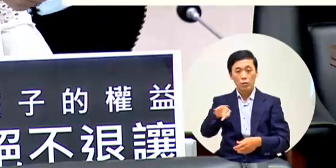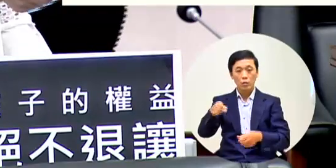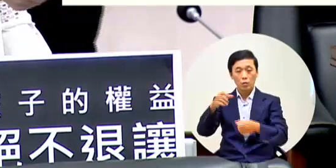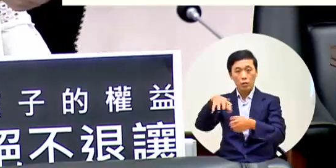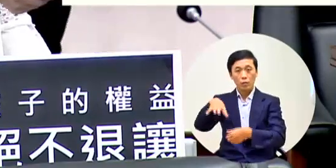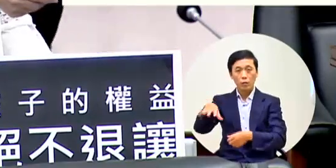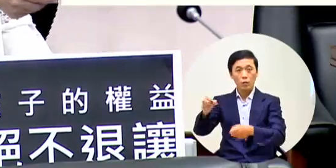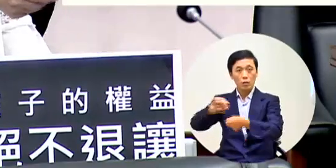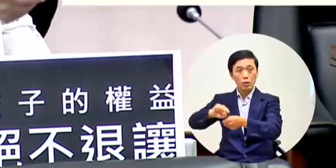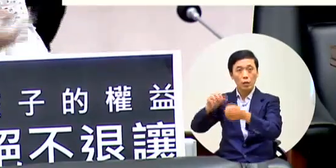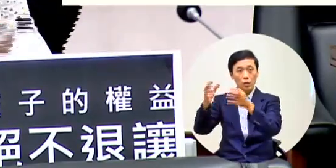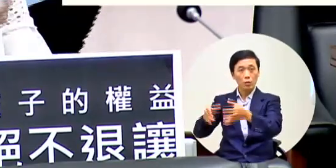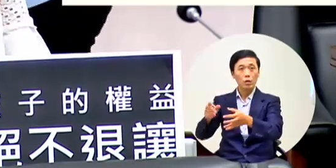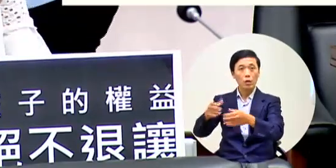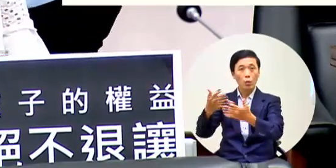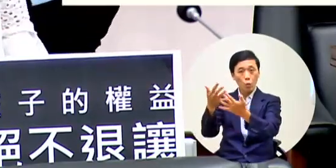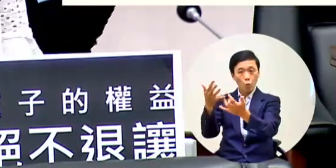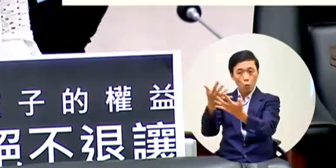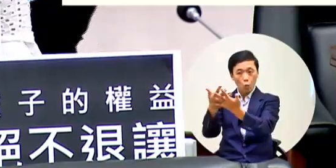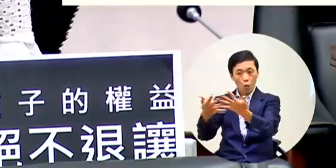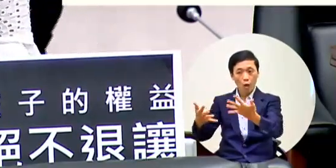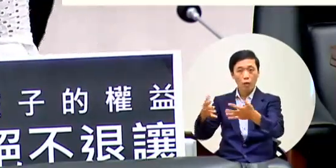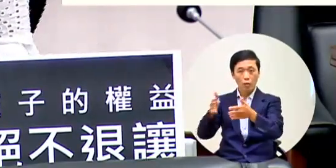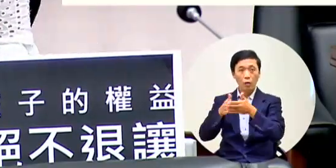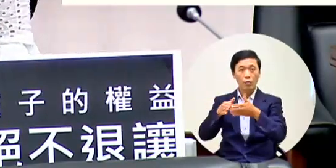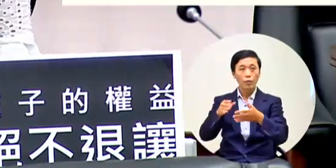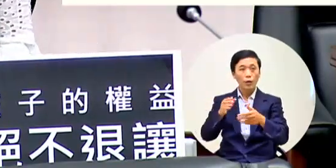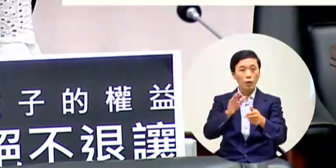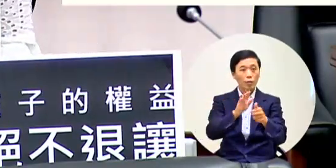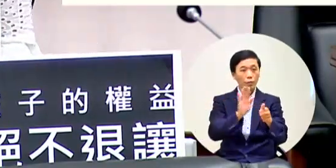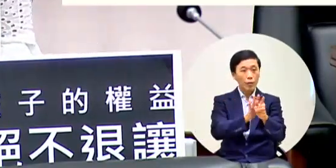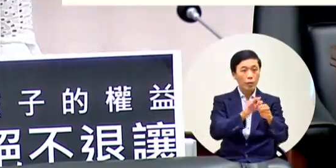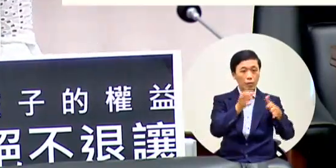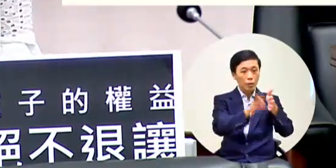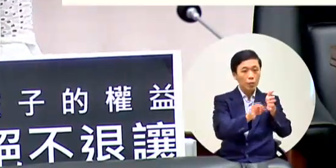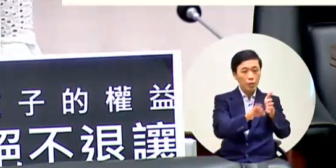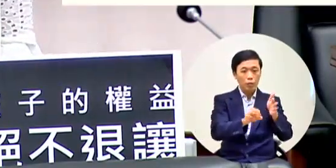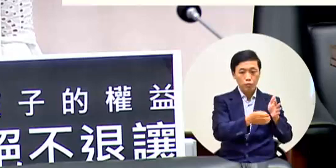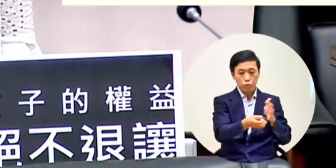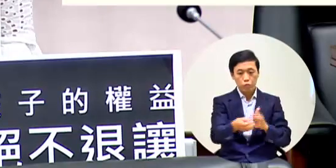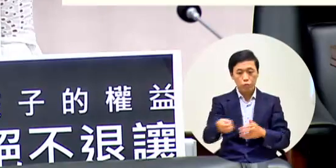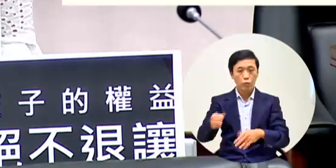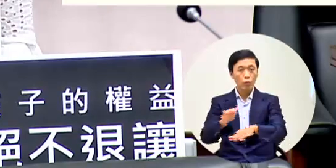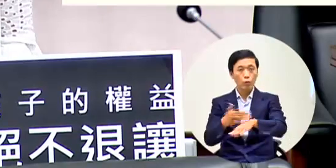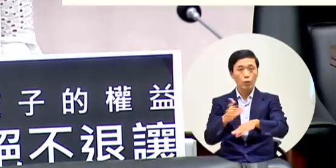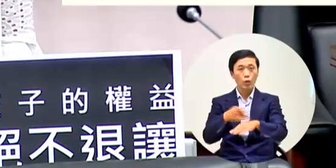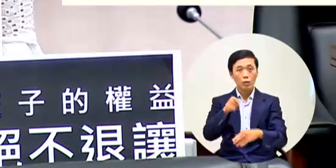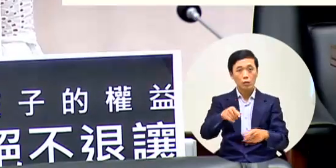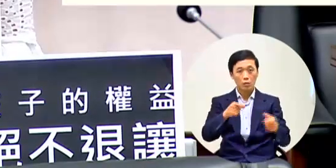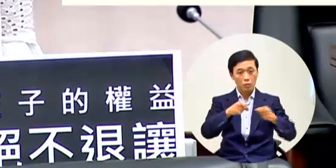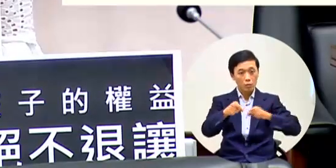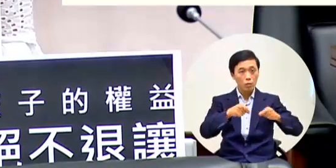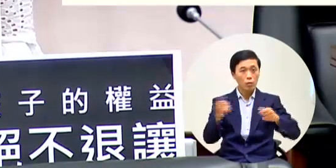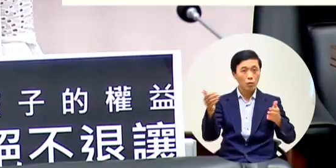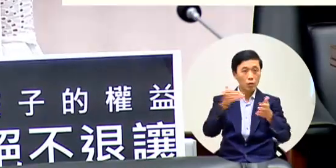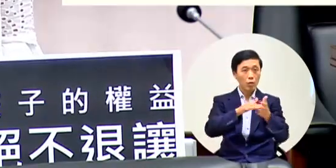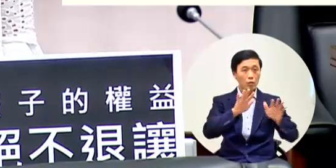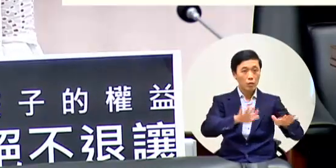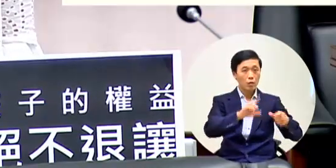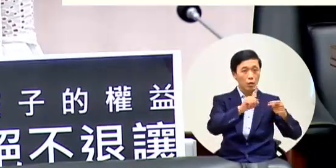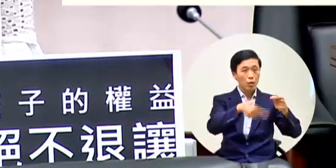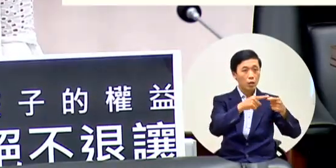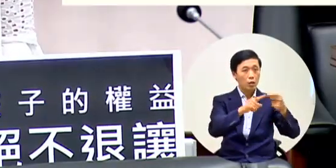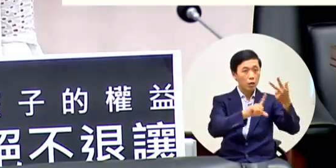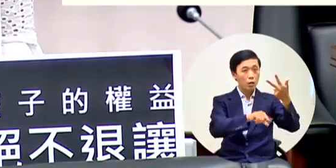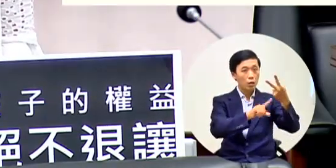一个网子哈，让这个球不会跑到马路上来。可是这个案子从去年到今年2月份还会